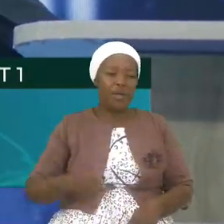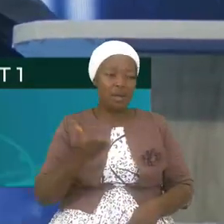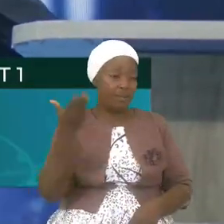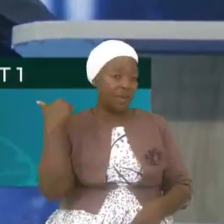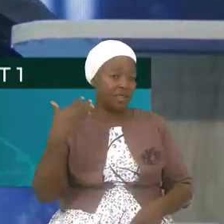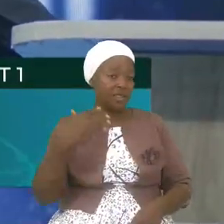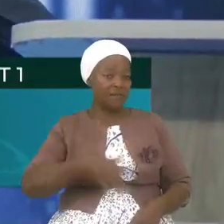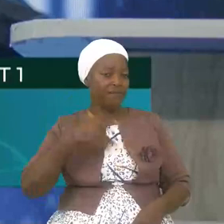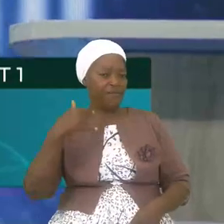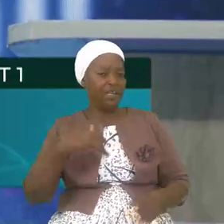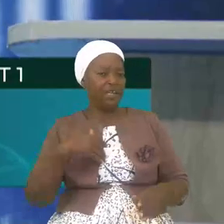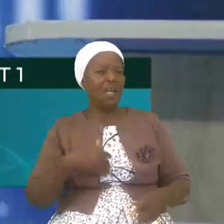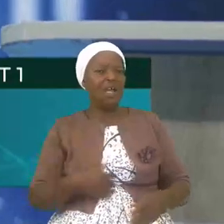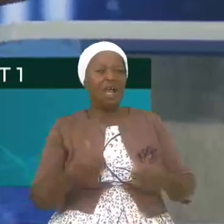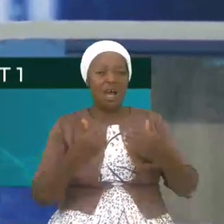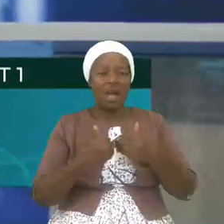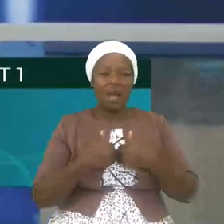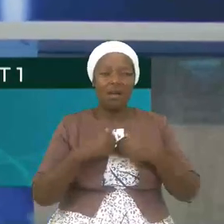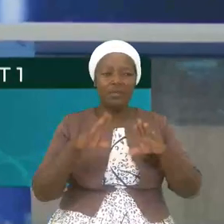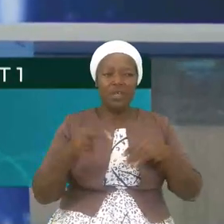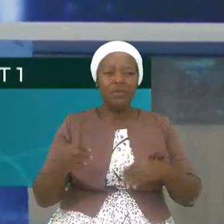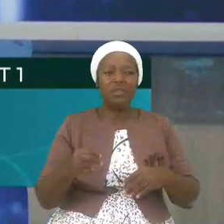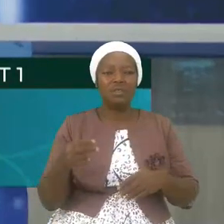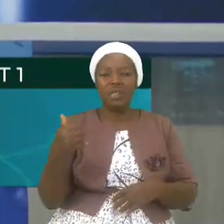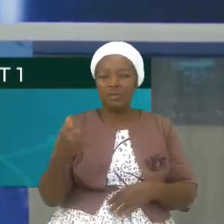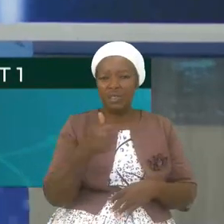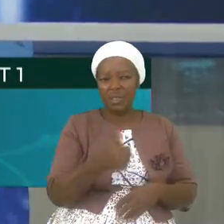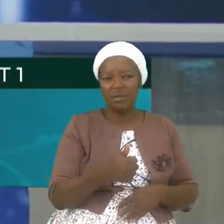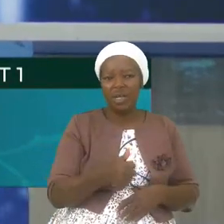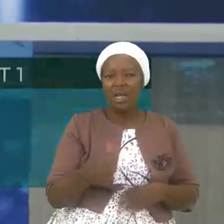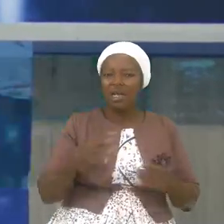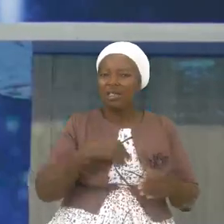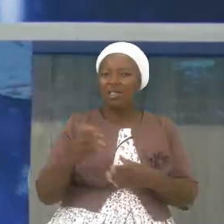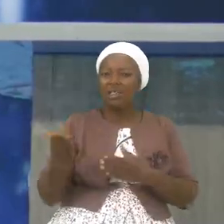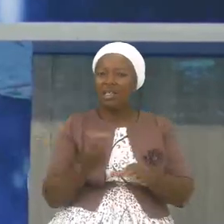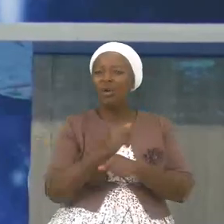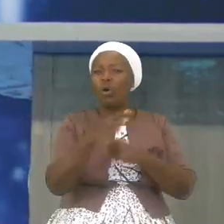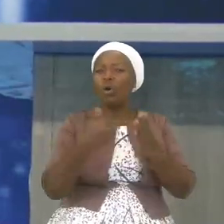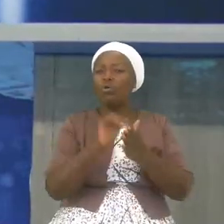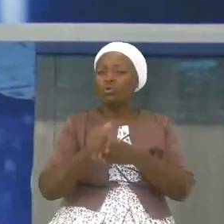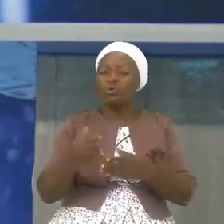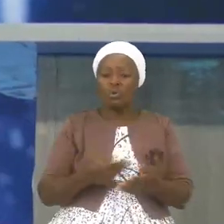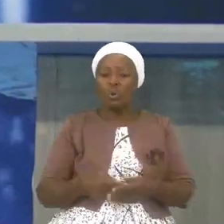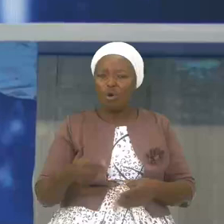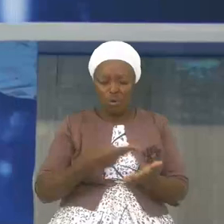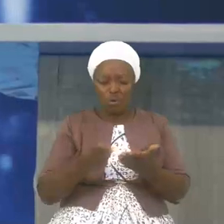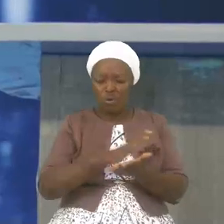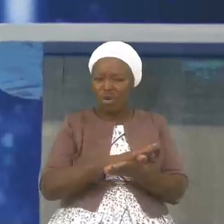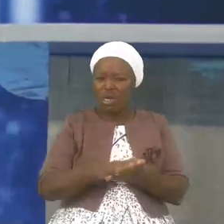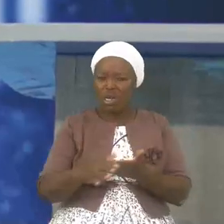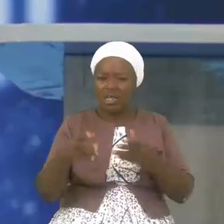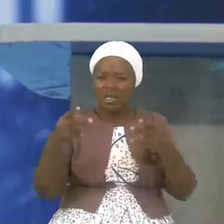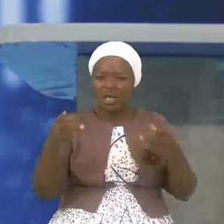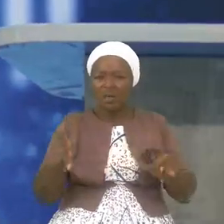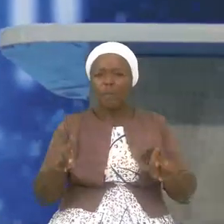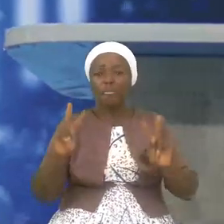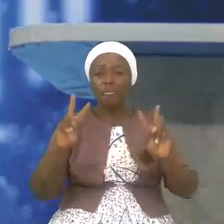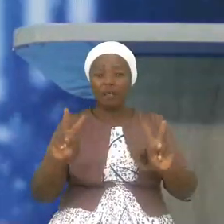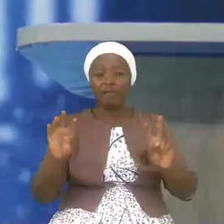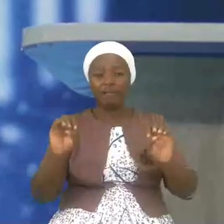tout sentiment, ce qu'il a fait, il a pris les vases de l'Éternel, les vases saints, pour adorer le Dieu, et il a pris ça